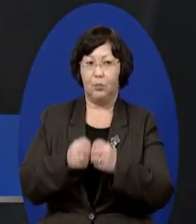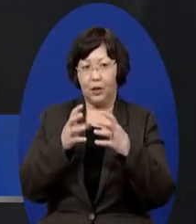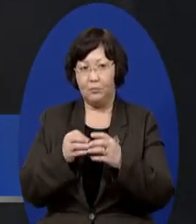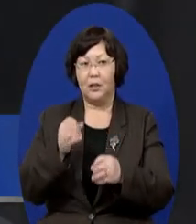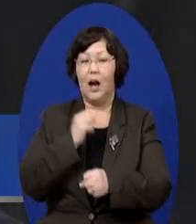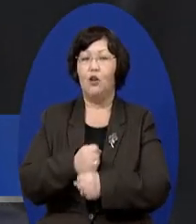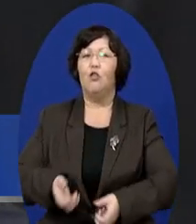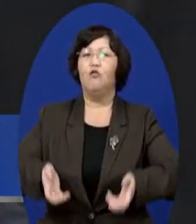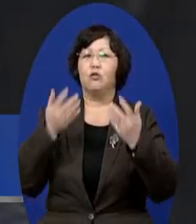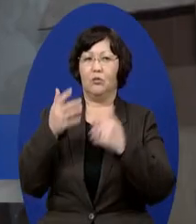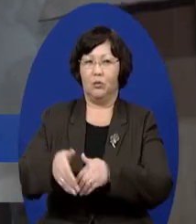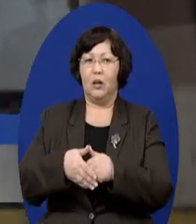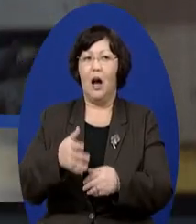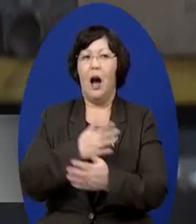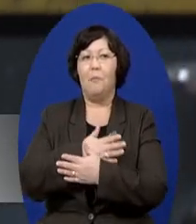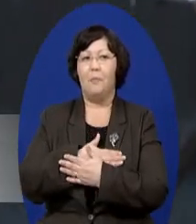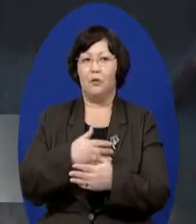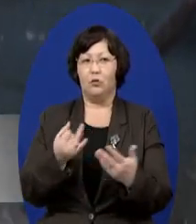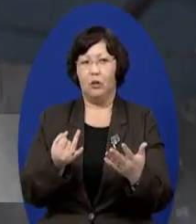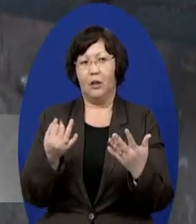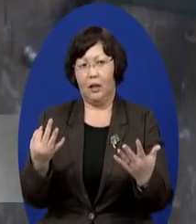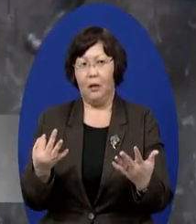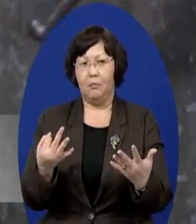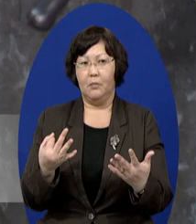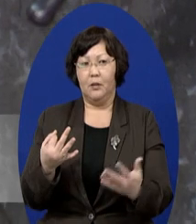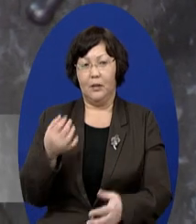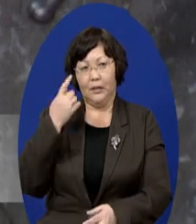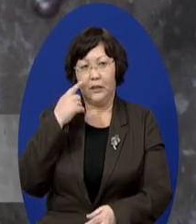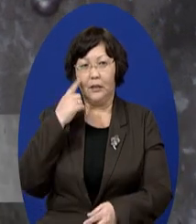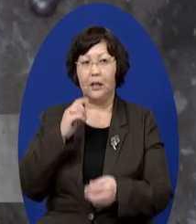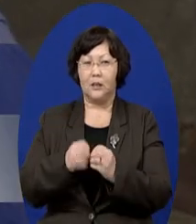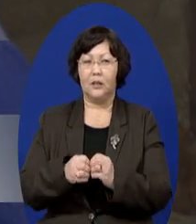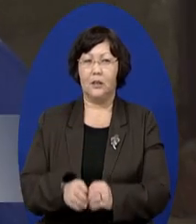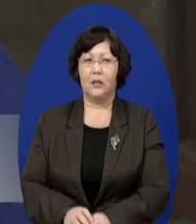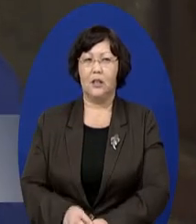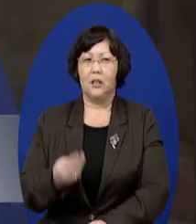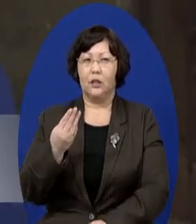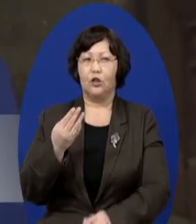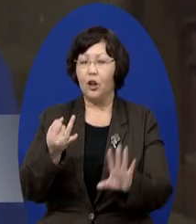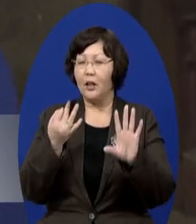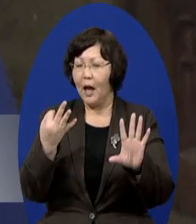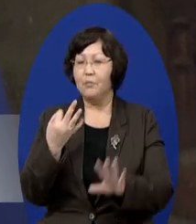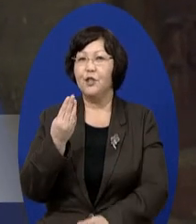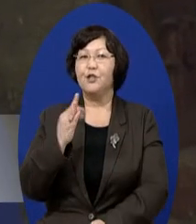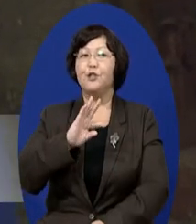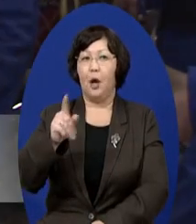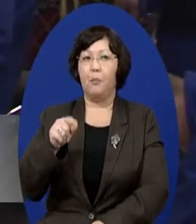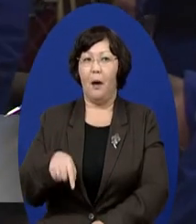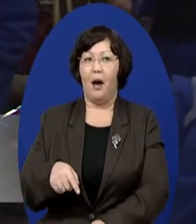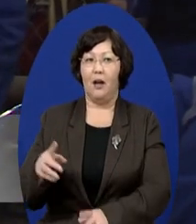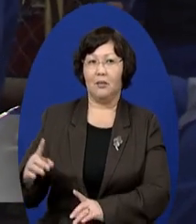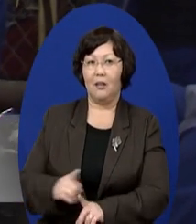өвчтөр ийм юм зохион бүтээсээр 7-8 шав байгаа шуугна гэж шав гэдэг. Яг өөрийнх нь гадаа хүрд сайн нэг шав нь орж ирсэн дагалдаад чиглэлгэл байж